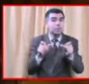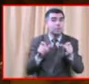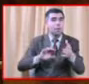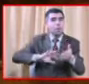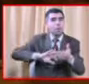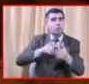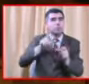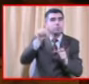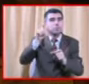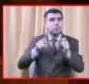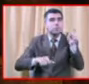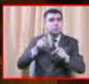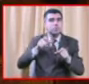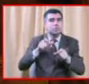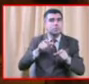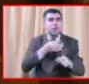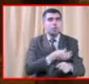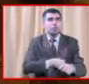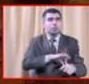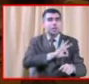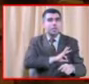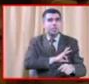لكافة المصالح لمواجهة هذه الوضعية،